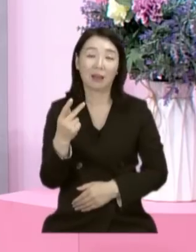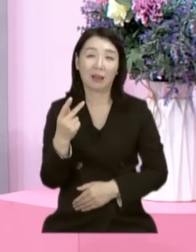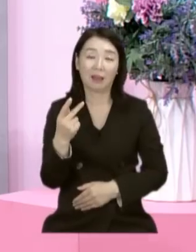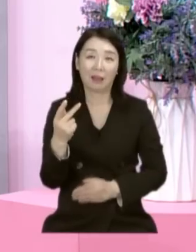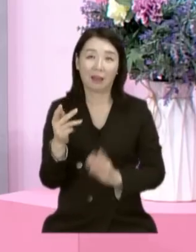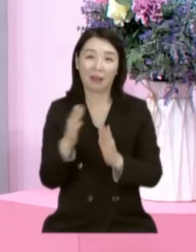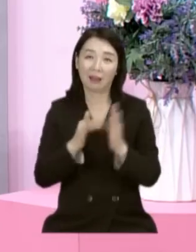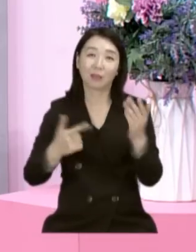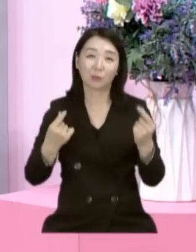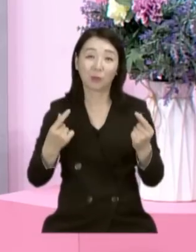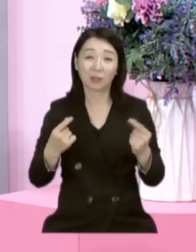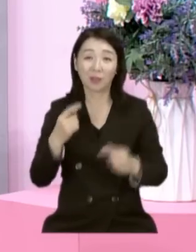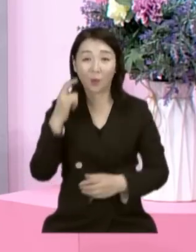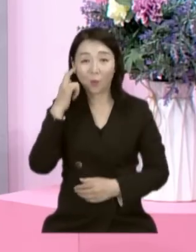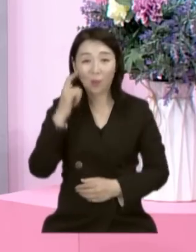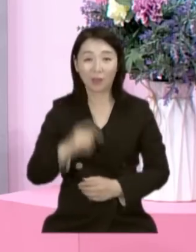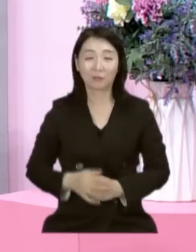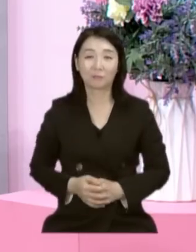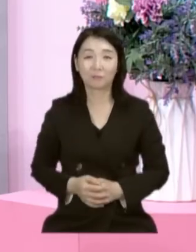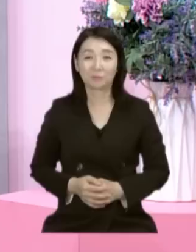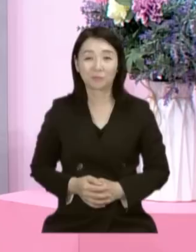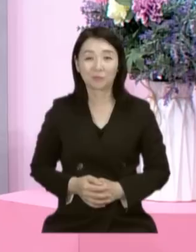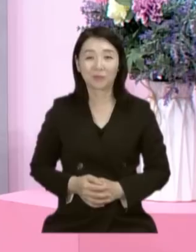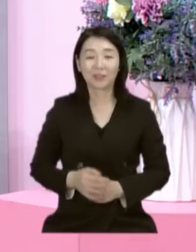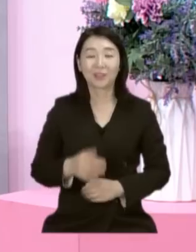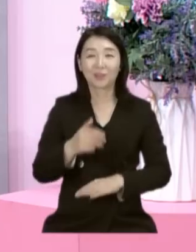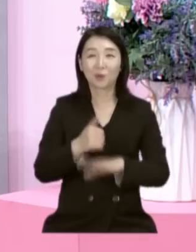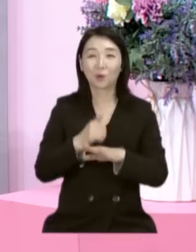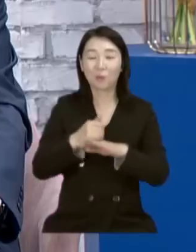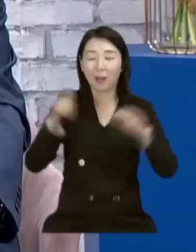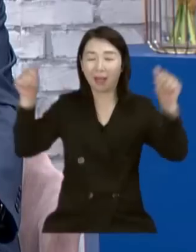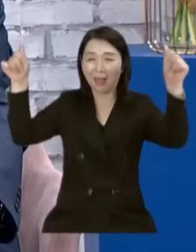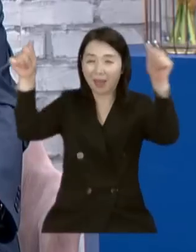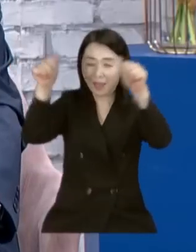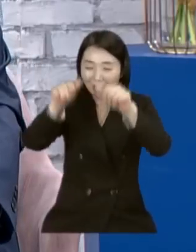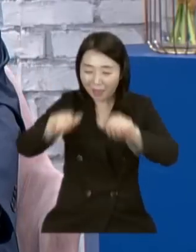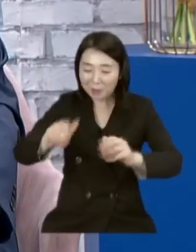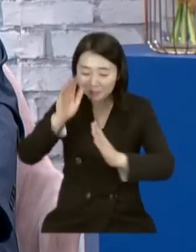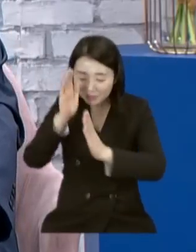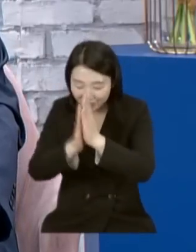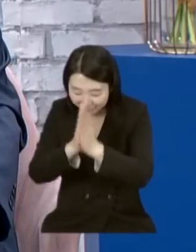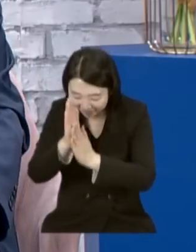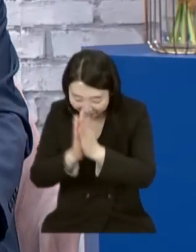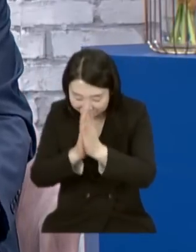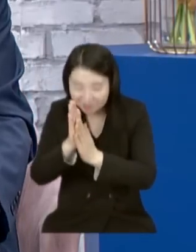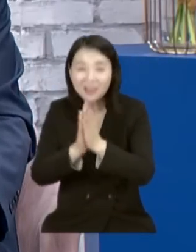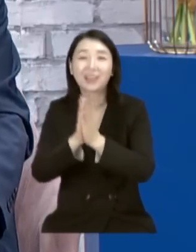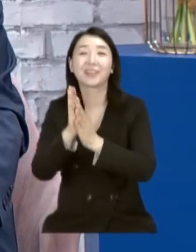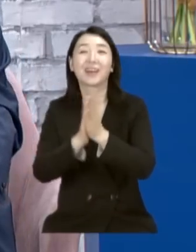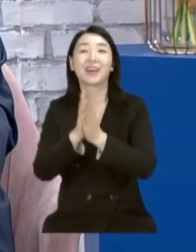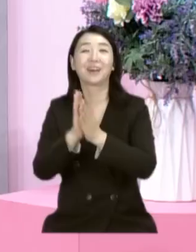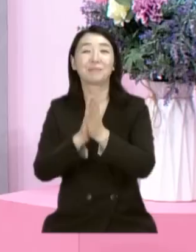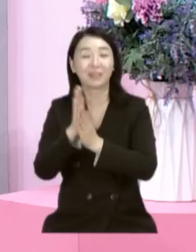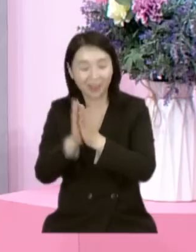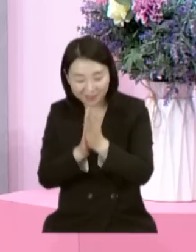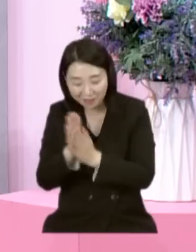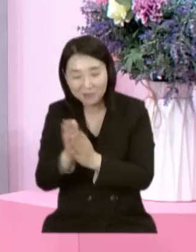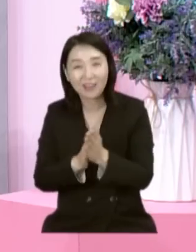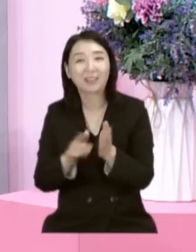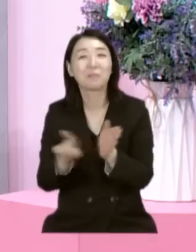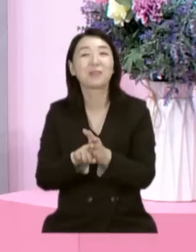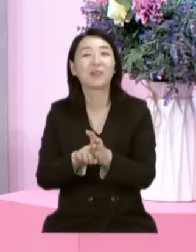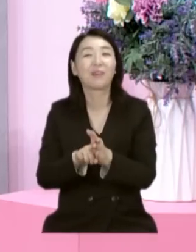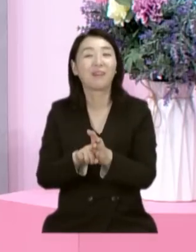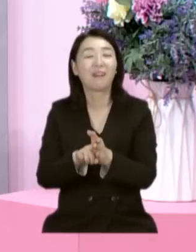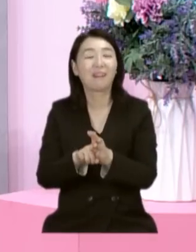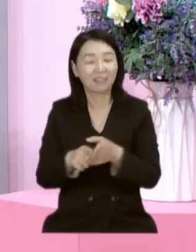예. 한마디로 얘기하면 장독대 신앙이죠. 뒤에서 비나이다 비나이다 비나이다. 예. 비나이다 비나이다 하나